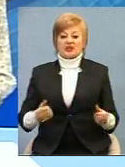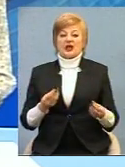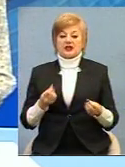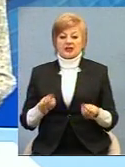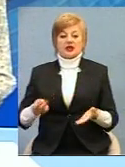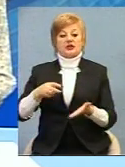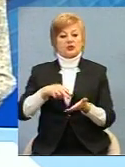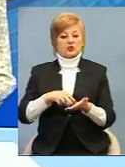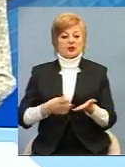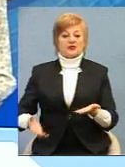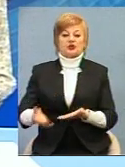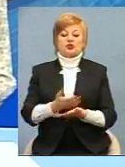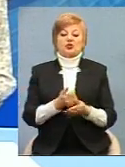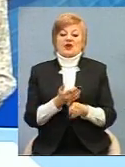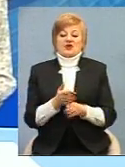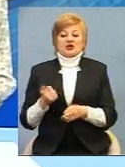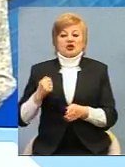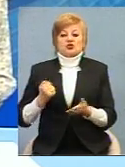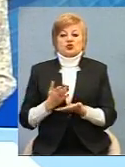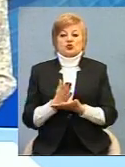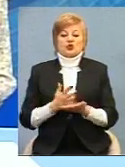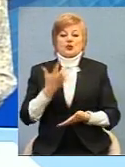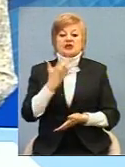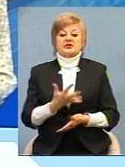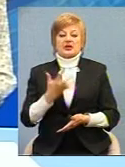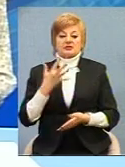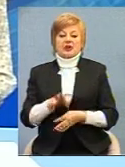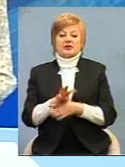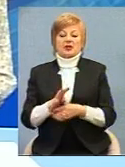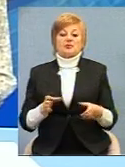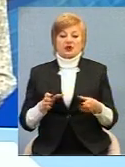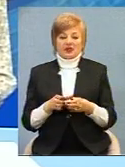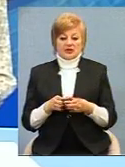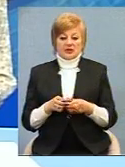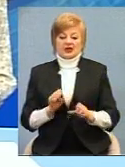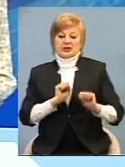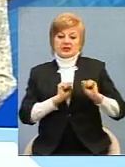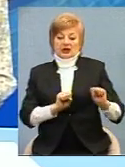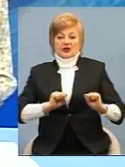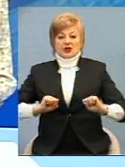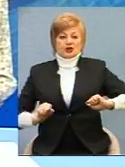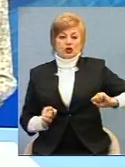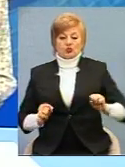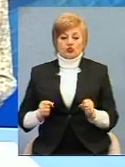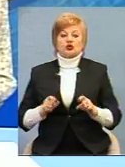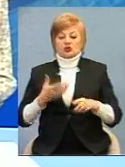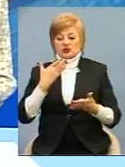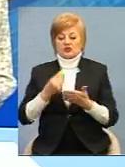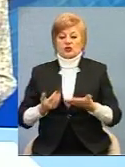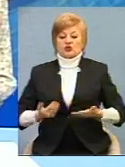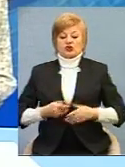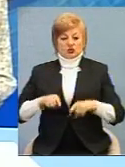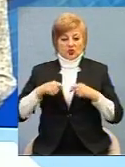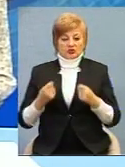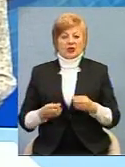встановлення виділили військовослужбовці 55-ї артбригади. Прикриваючи побратимів, Євген Дужик віддав життя у лютому